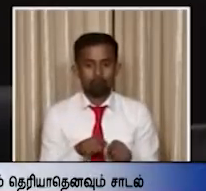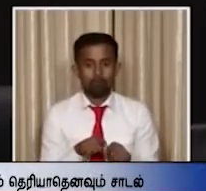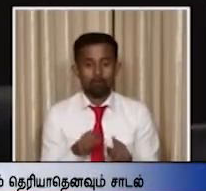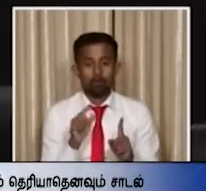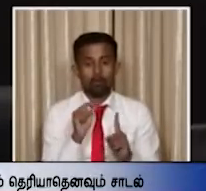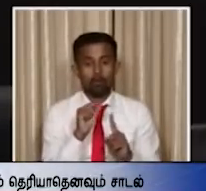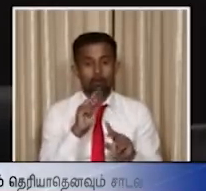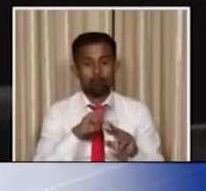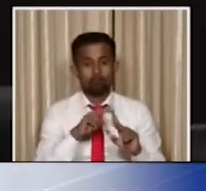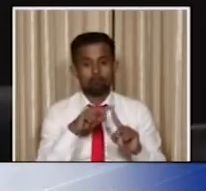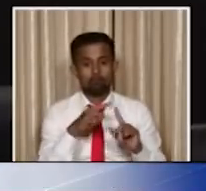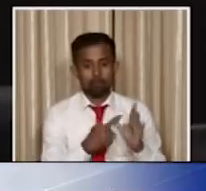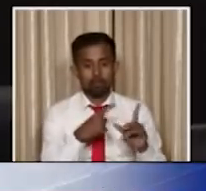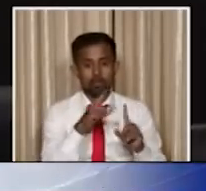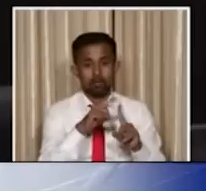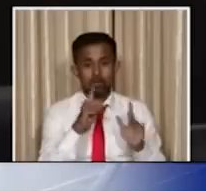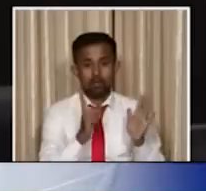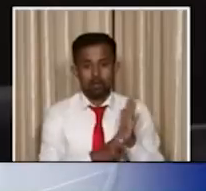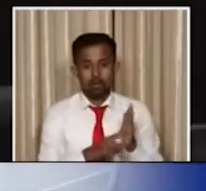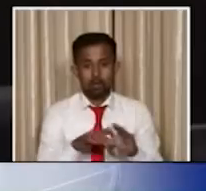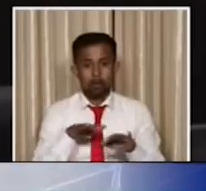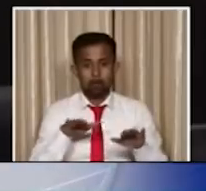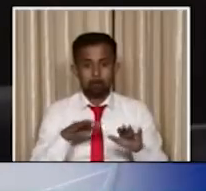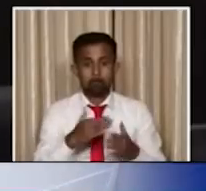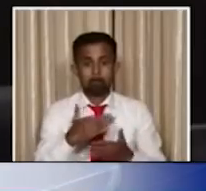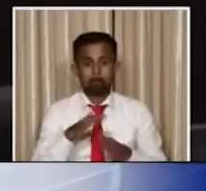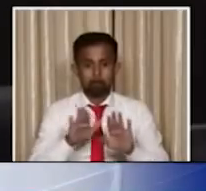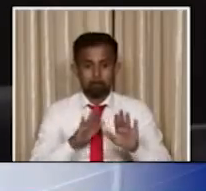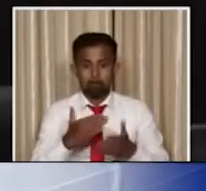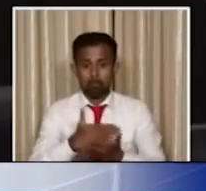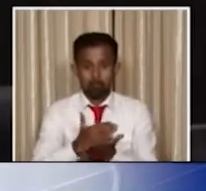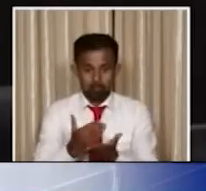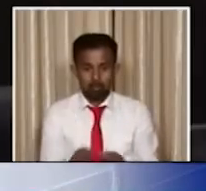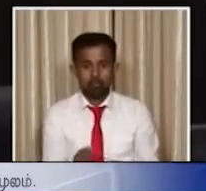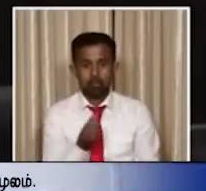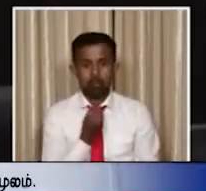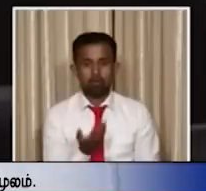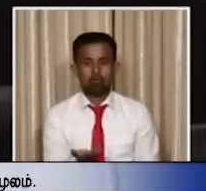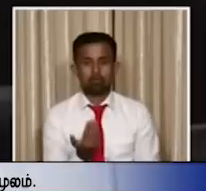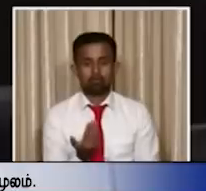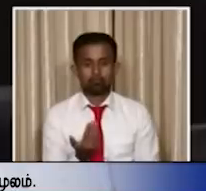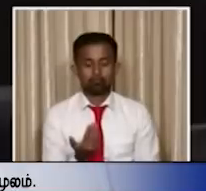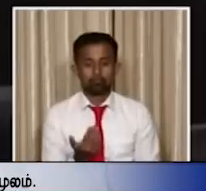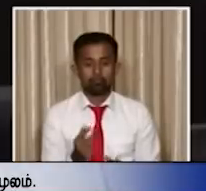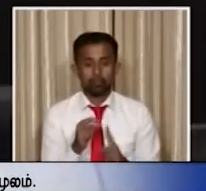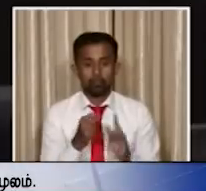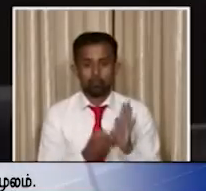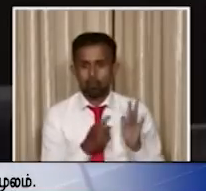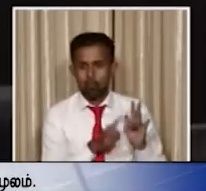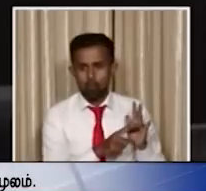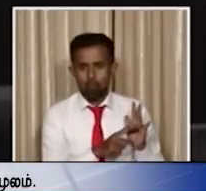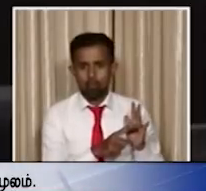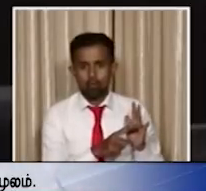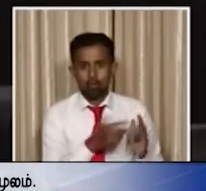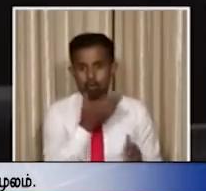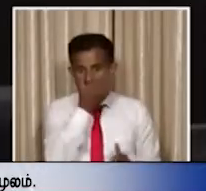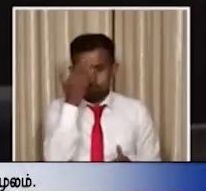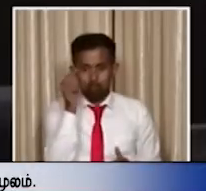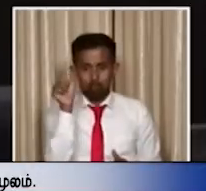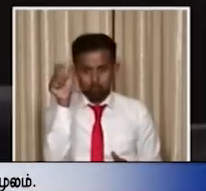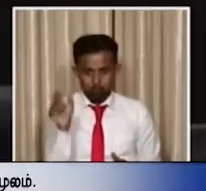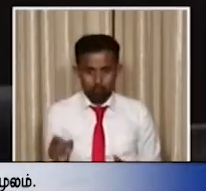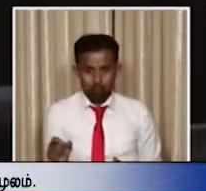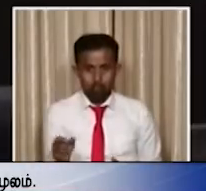அரசியலமைப்பை கொண்டு வருவதற்கு நீங்கள் முயற்சிக்க வேண்டும். இங்கே துரதிருஷ்டவசமாக வந்து ஒரு தமிழர் ஒரு கலாநிதி பட்டத்தை பெற்ற ஒருவர் உங்களுடைய